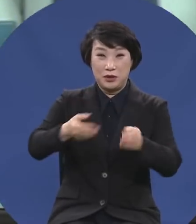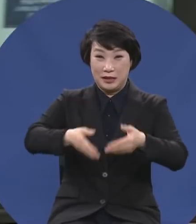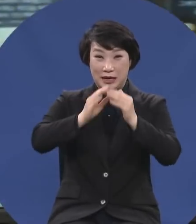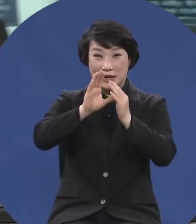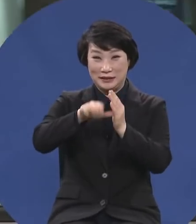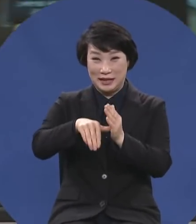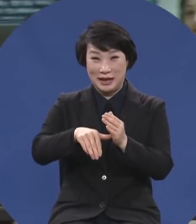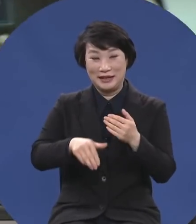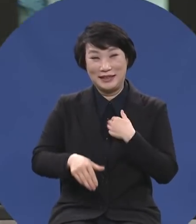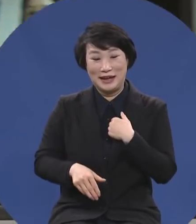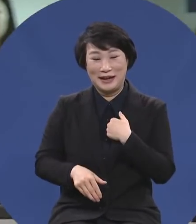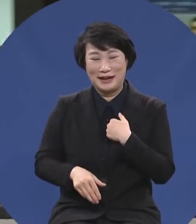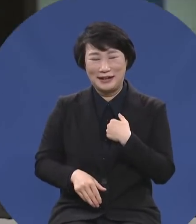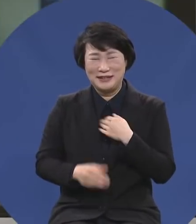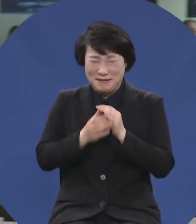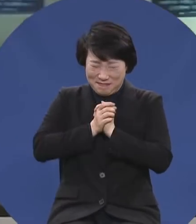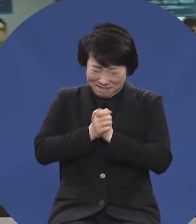때